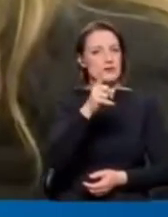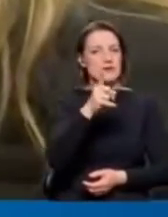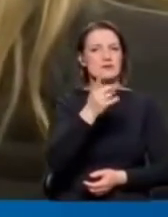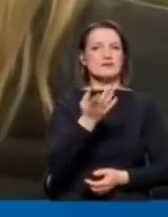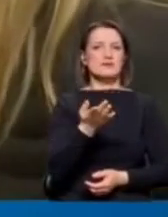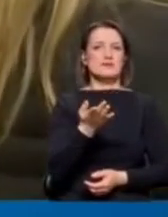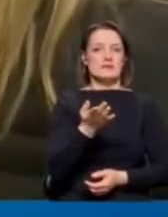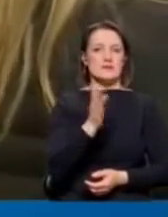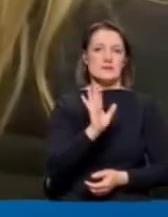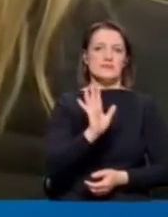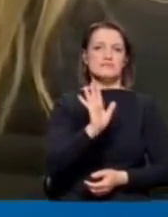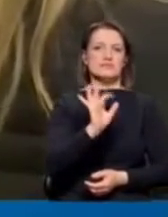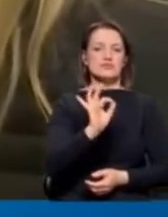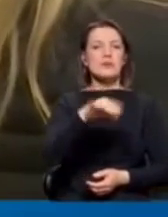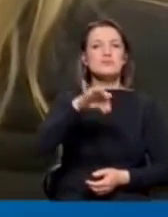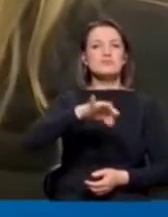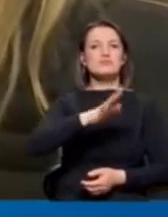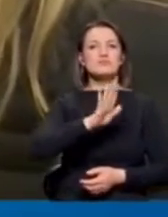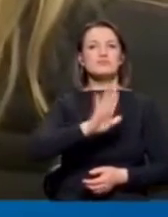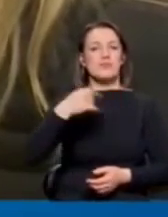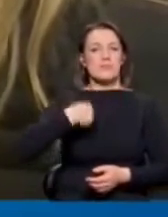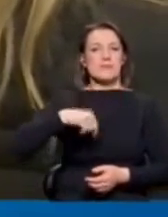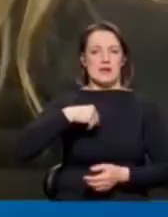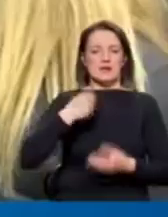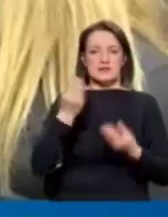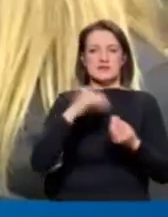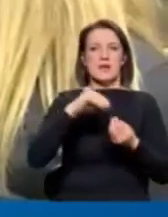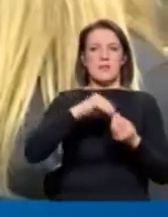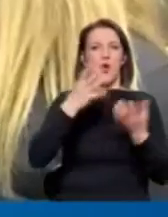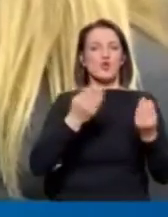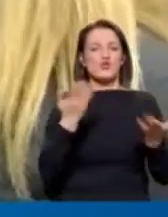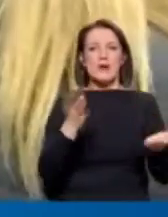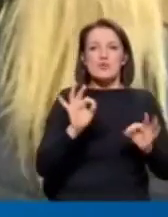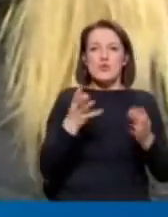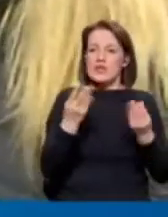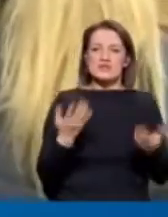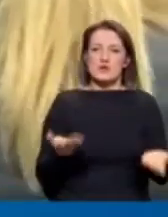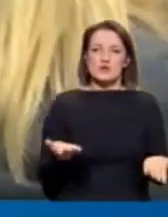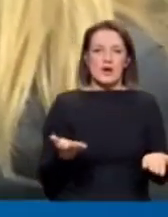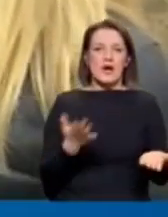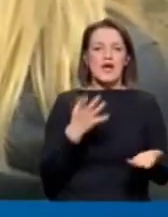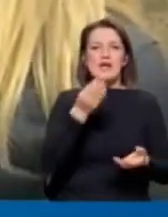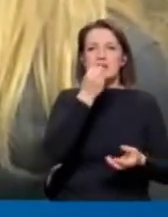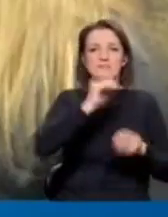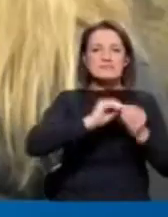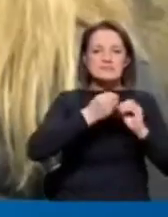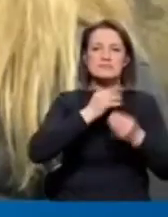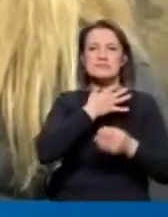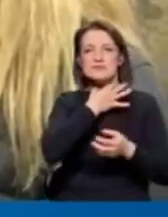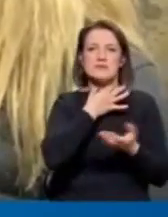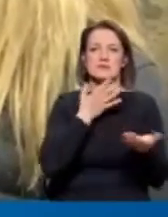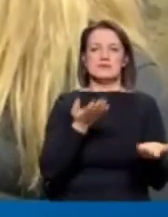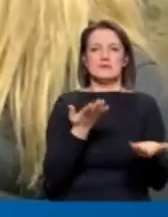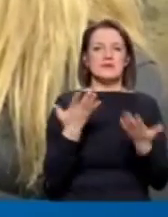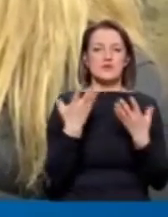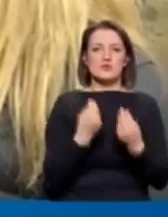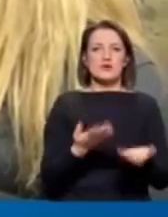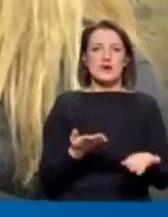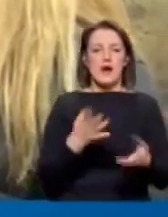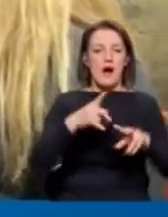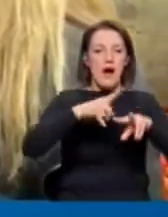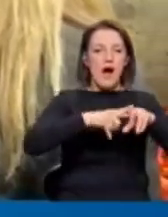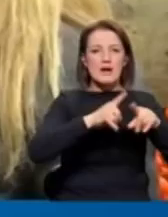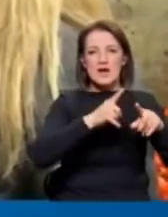illaki Bugün bir pazar nasıl olacak böyle nasıl olacak tabii ki Elbette